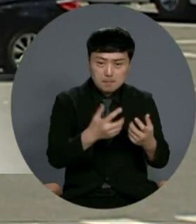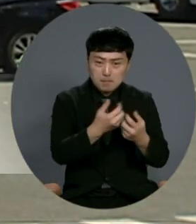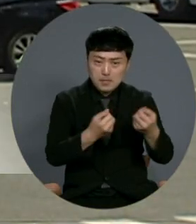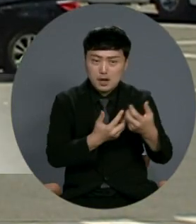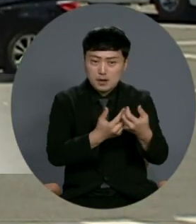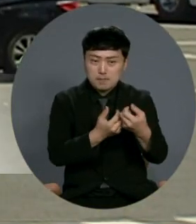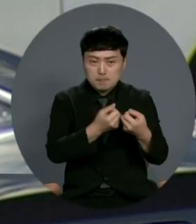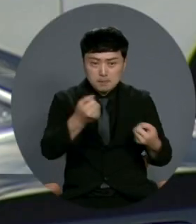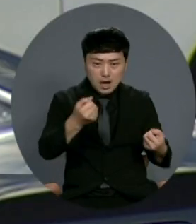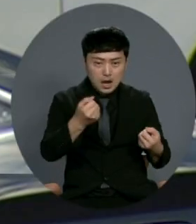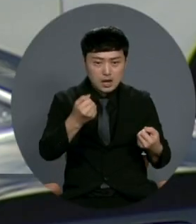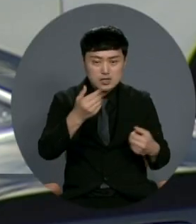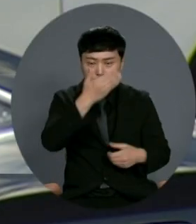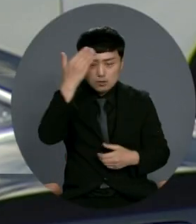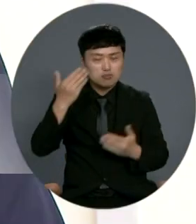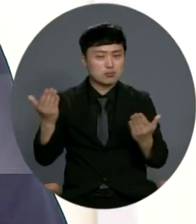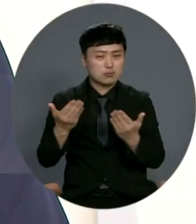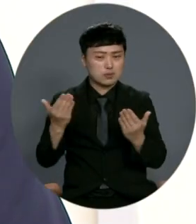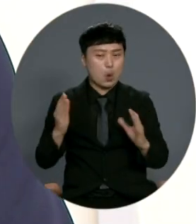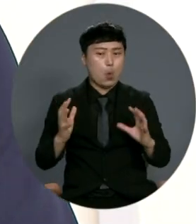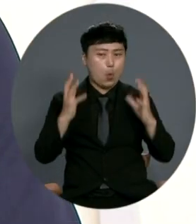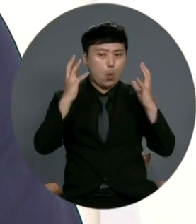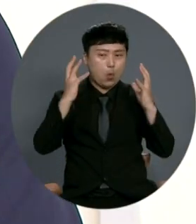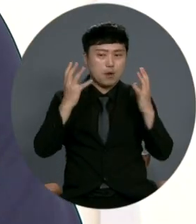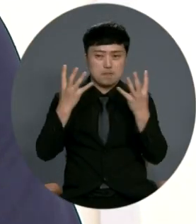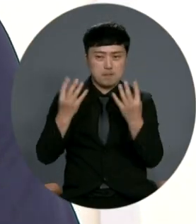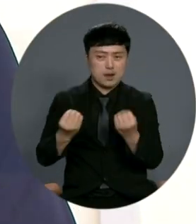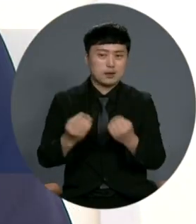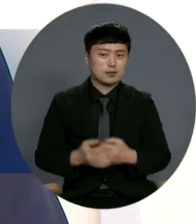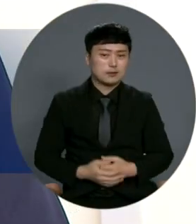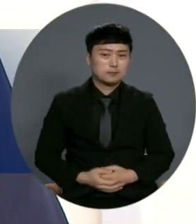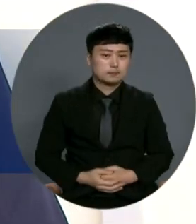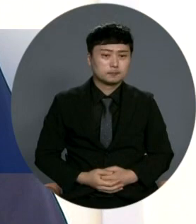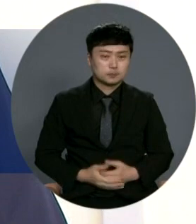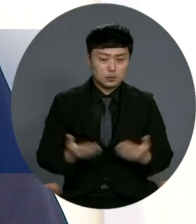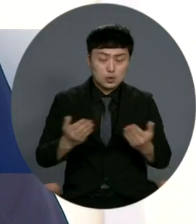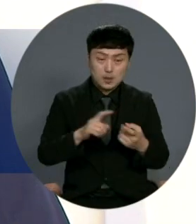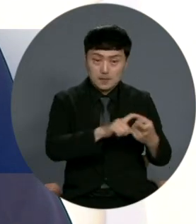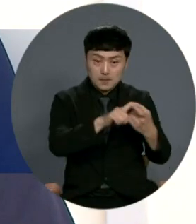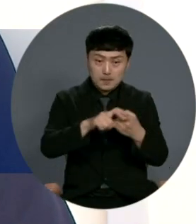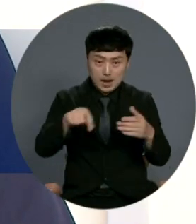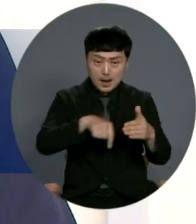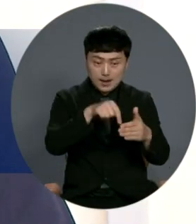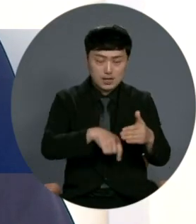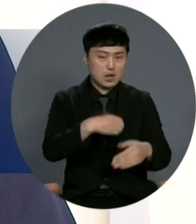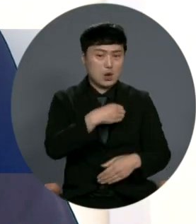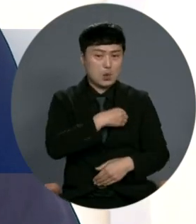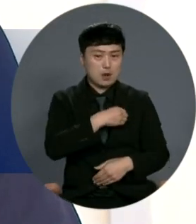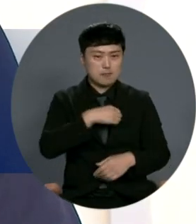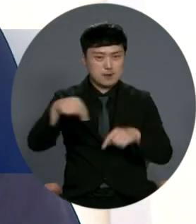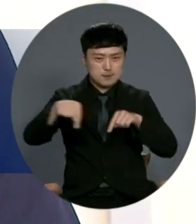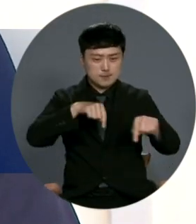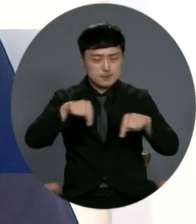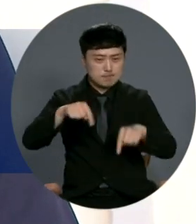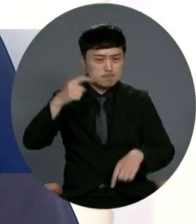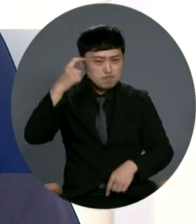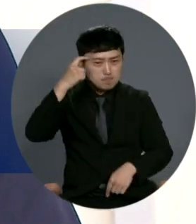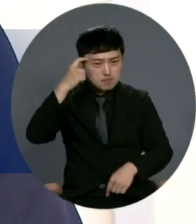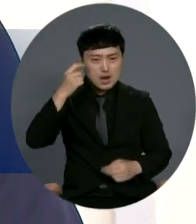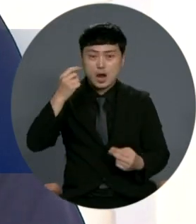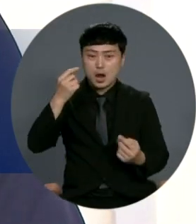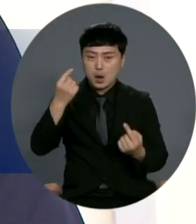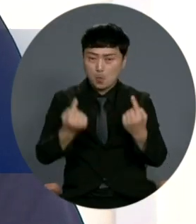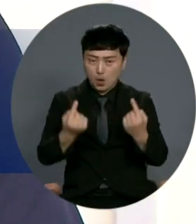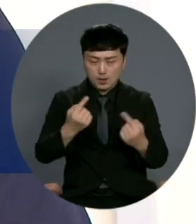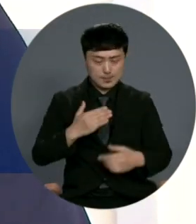중심으로 찬성 여론이 높았습니다. 노동조합 내부에 있는 속해 있는 조합원들은 어떤 정치적인 이런 이념보다는